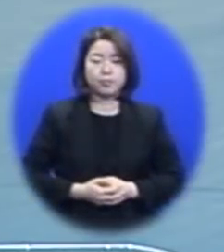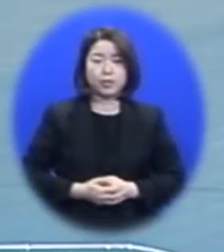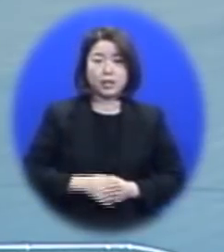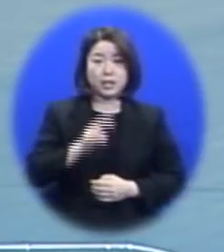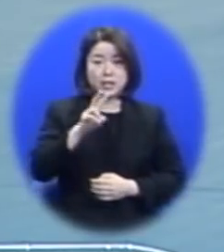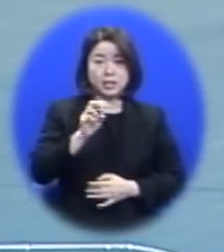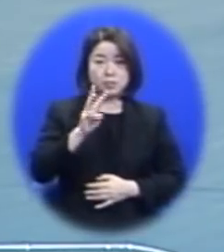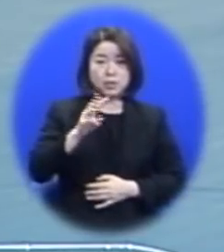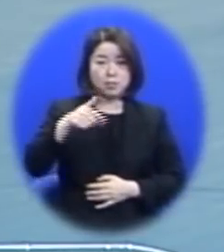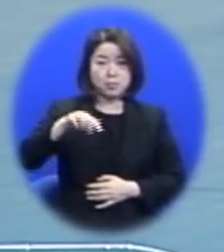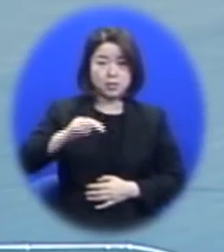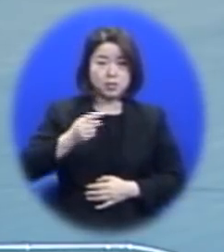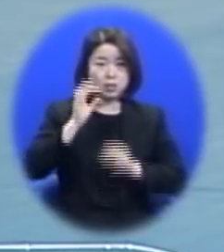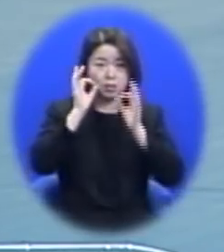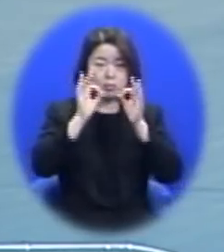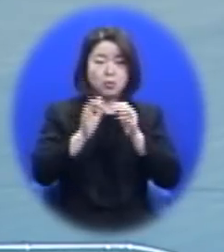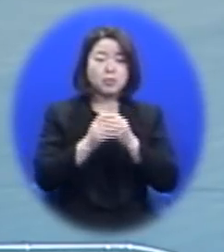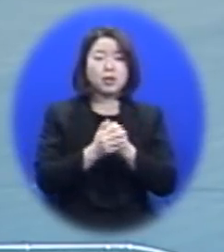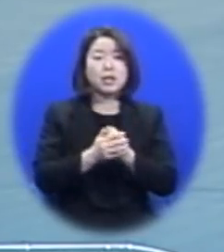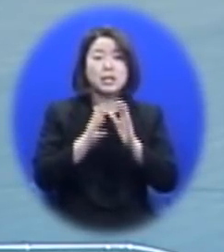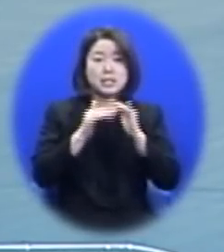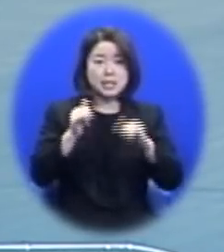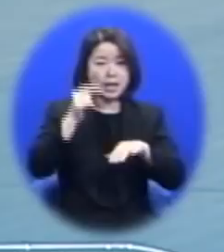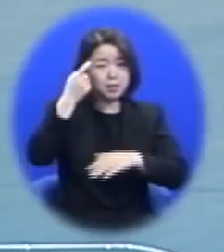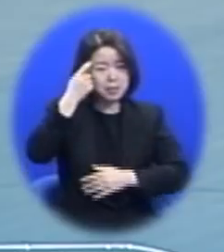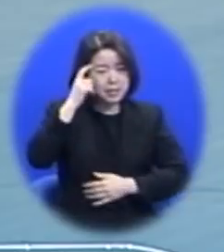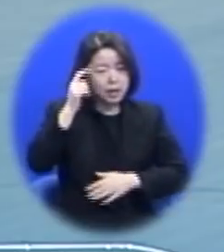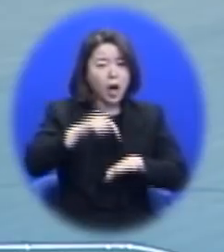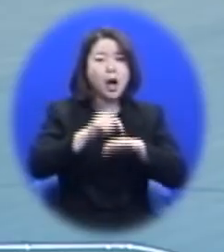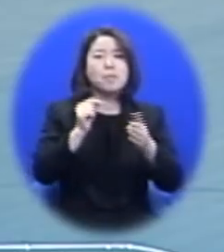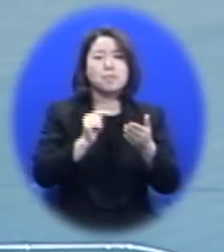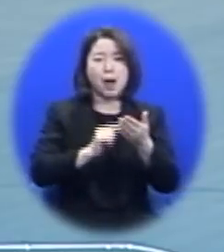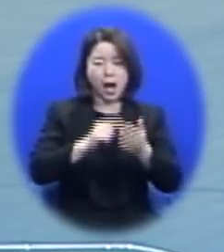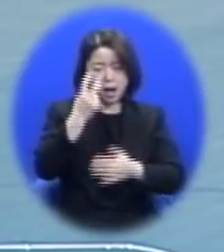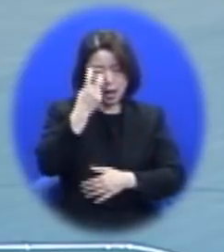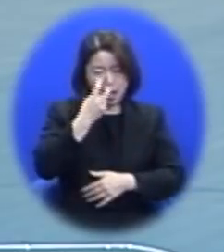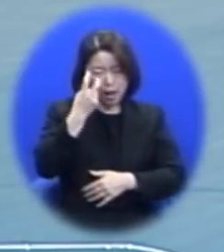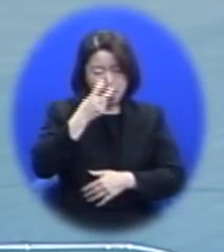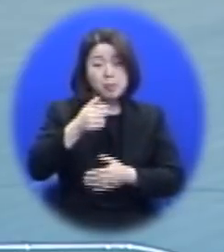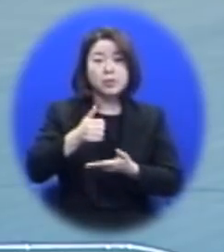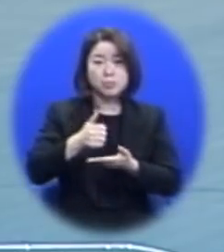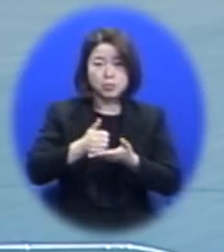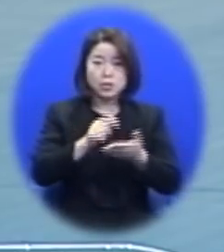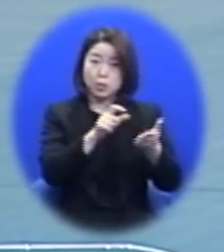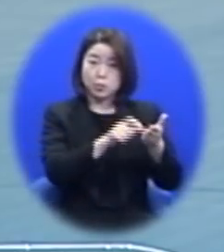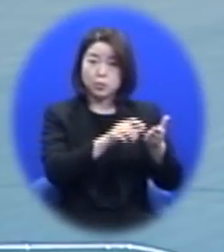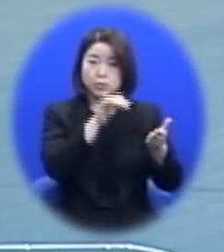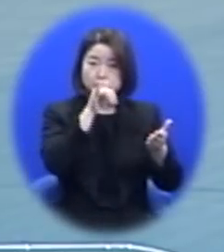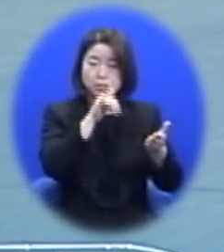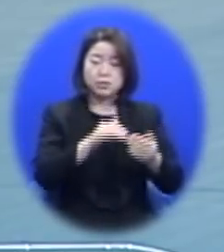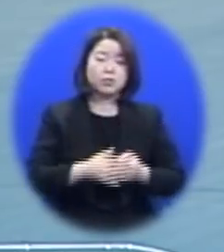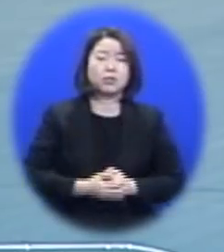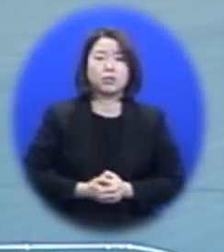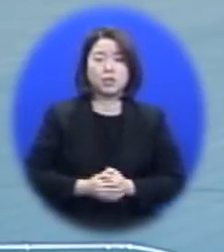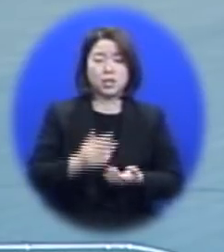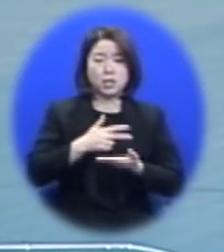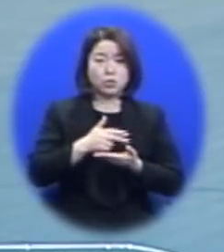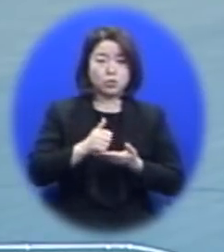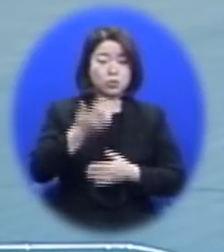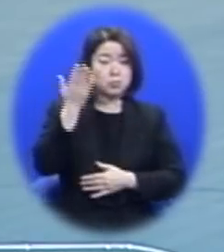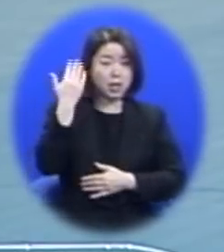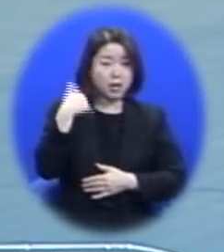23절에 보면 주님은 사람의 생각과 마음을 살피시는 분이라고 그렇게 말씀하셨어요. 주님 당시